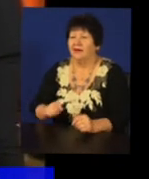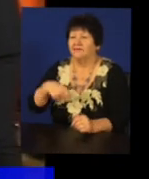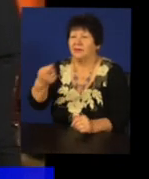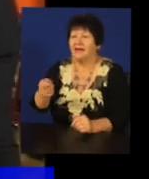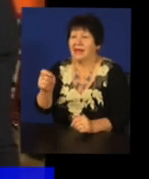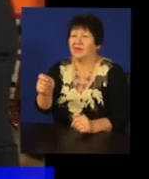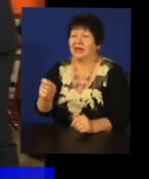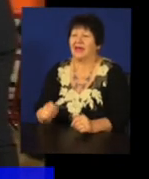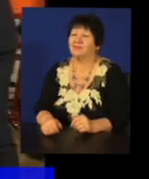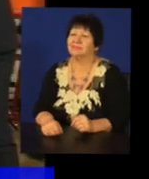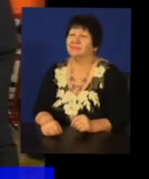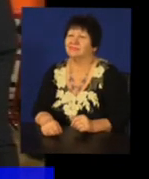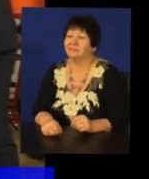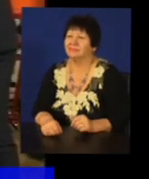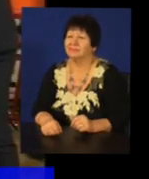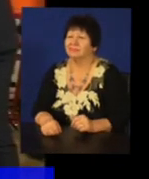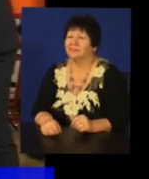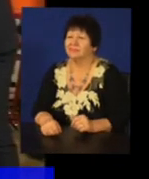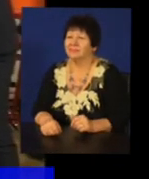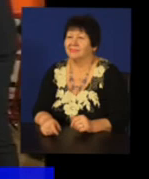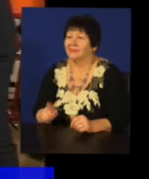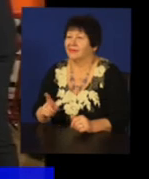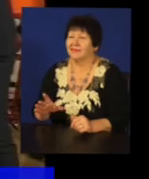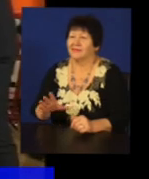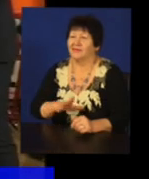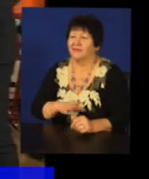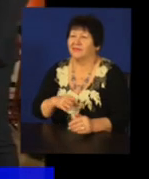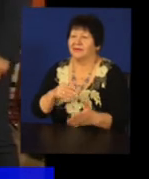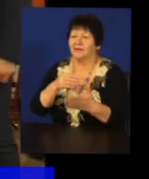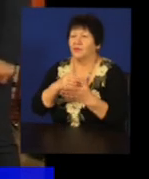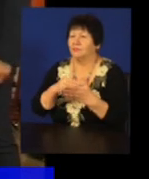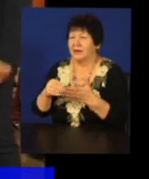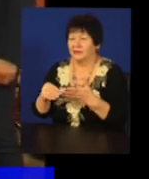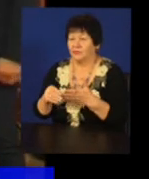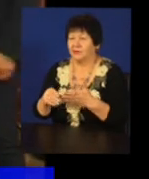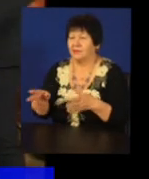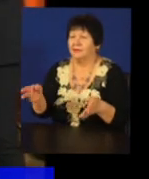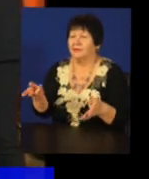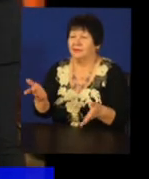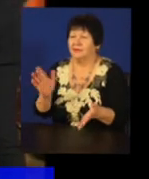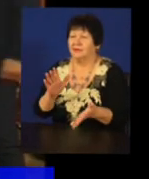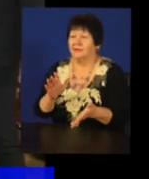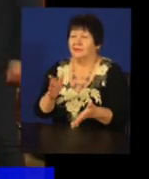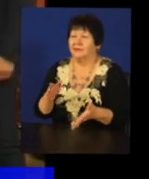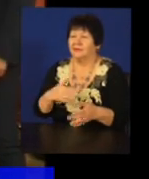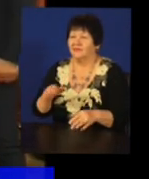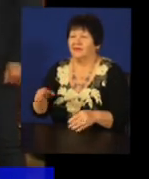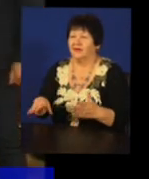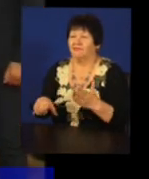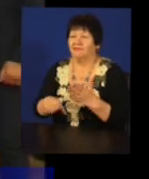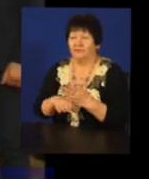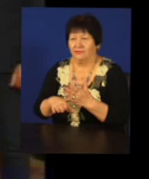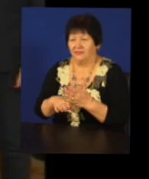cheia și vă îndemnăm să fiți cumpărătorul piramida tot timpul. Și să vă folosesc de